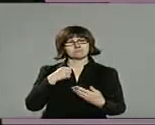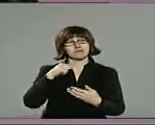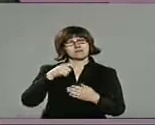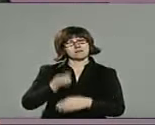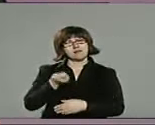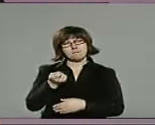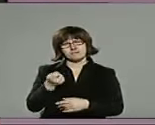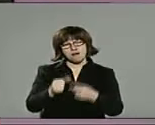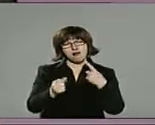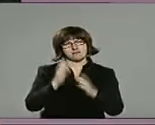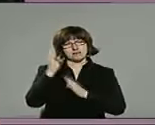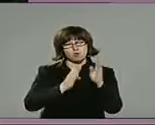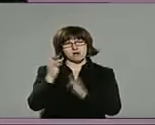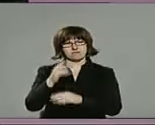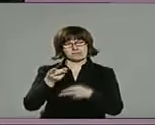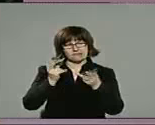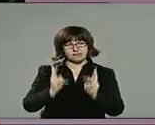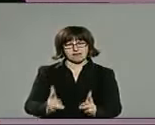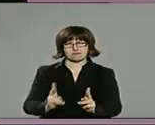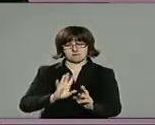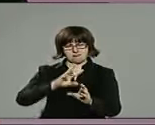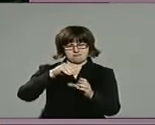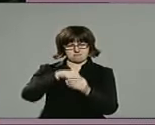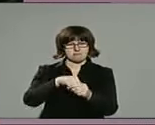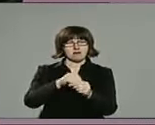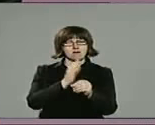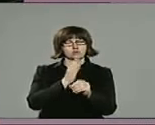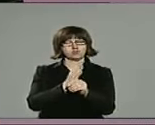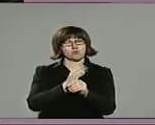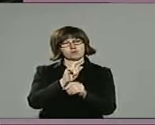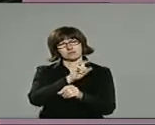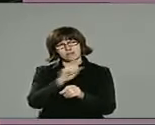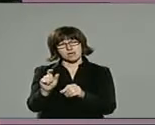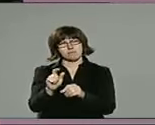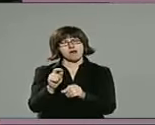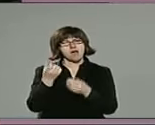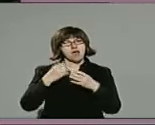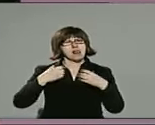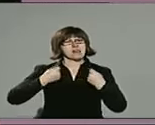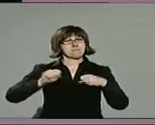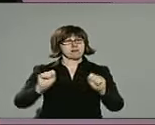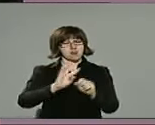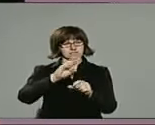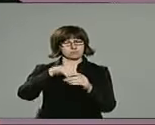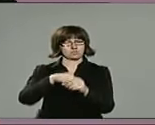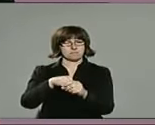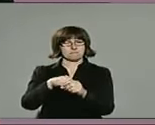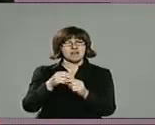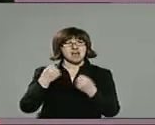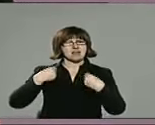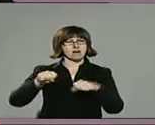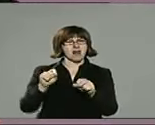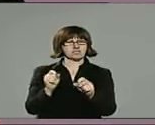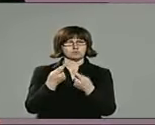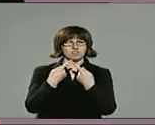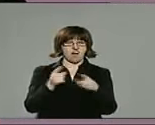Kapital, Demokratie und Gerechtigkeit, dann ist darin auch das große Erbe des Liberalismus enthalten. Liberalismus ist